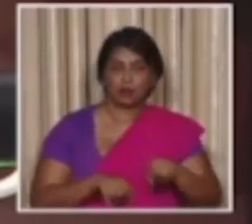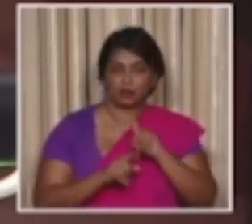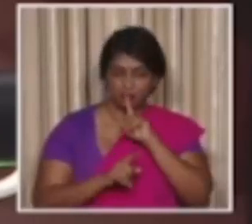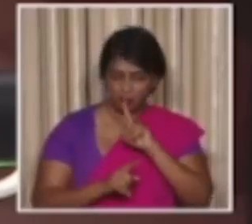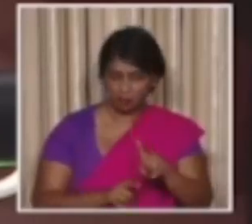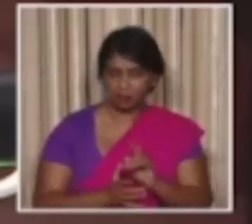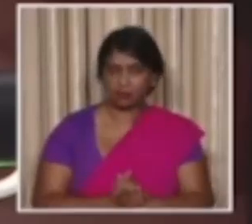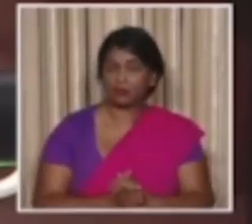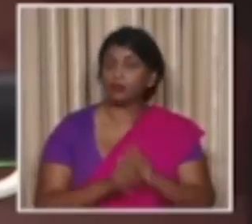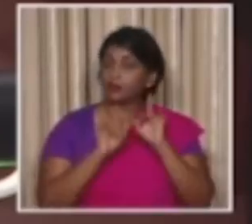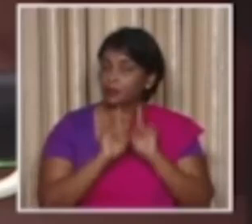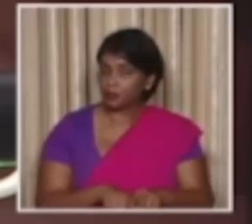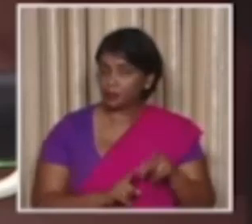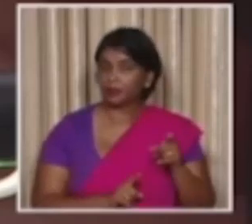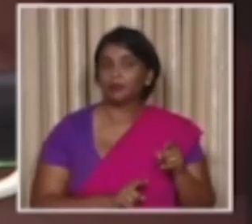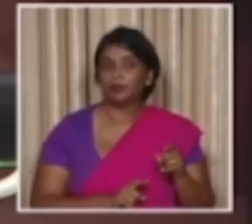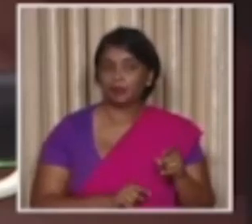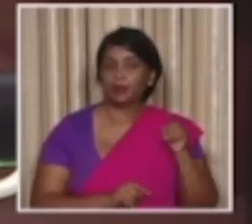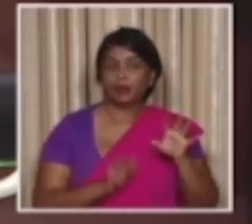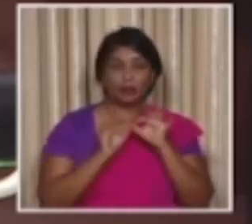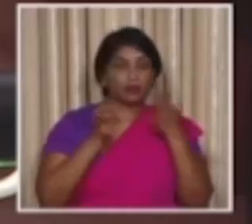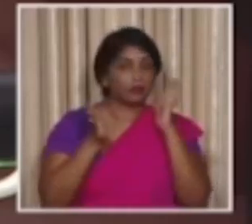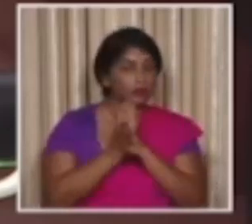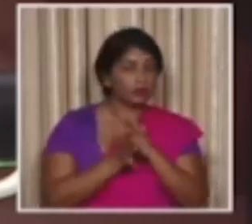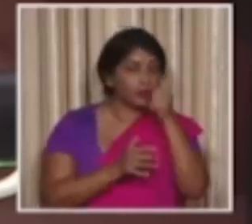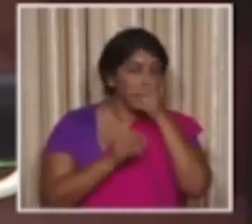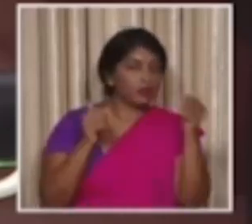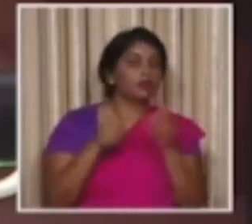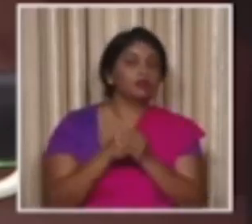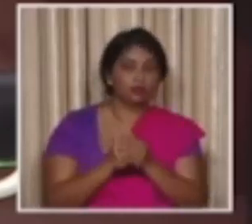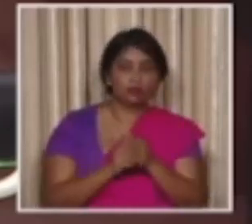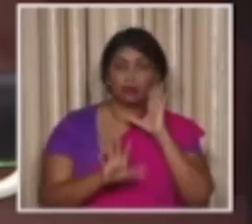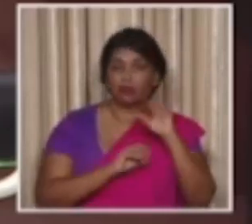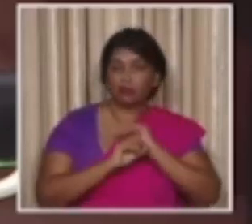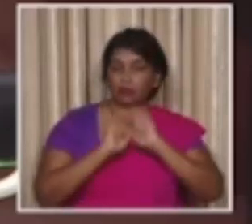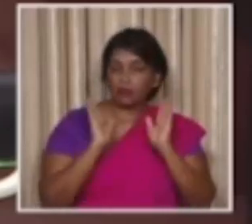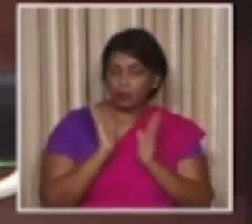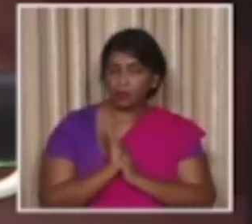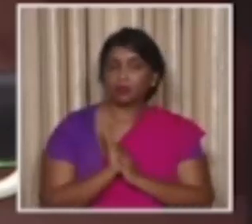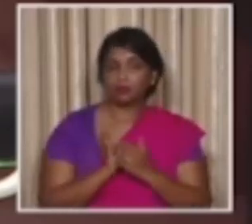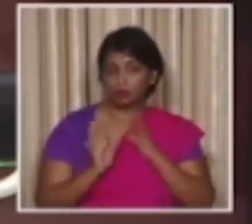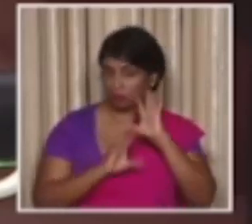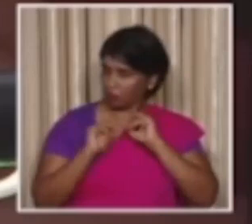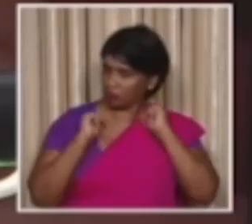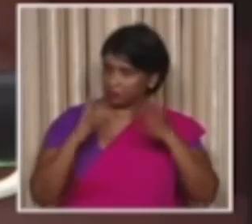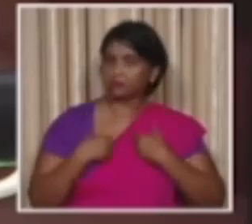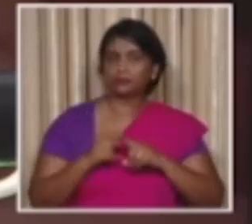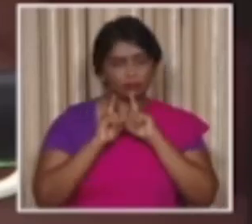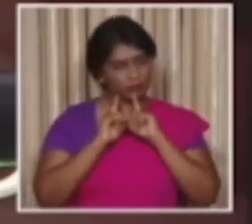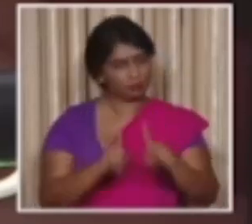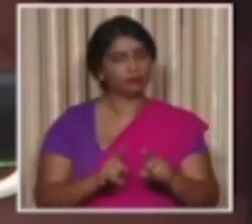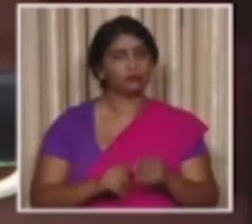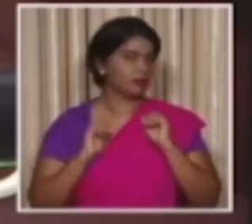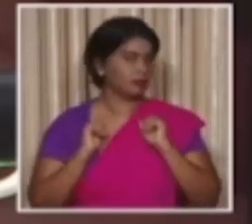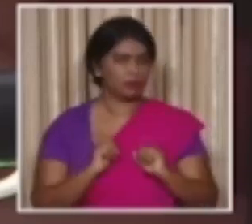කරා. ඒ වගේම මෙම ස්ටිකර රාසිද්ද වෙන ගනුදෙනු ඉතාමත් දත්ත තොරතුරු සහිත මා මේ පාර්ලිමේන්තුව ඉදිරිපත් කරන්න බලාපොරොත්තු වෙනවා.